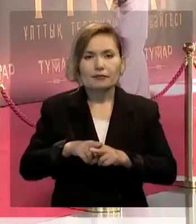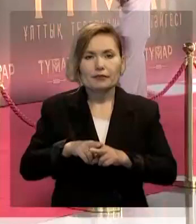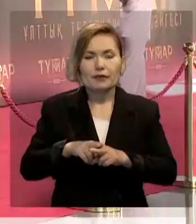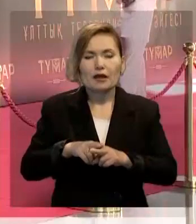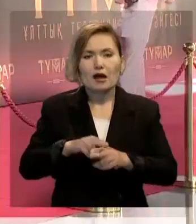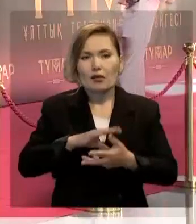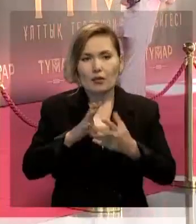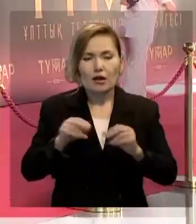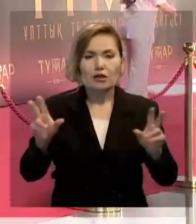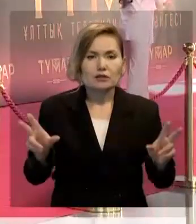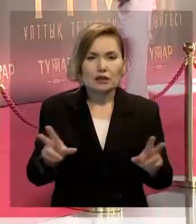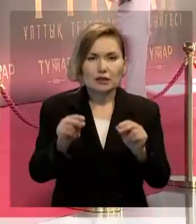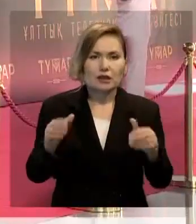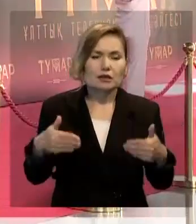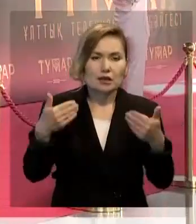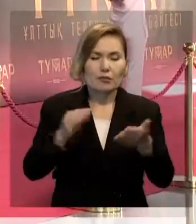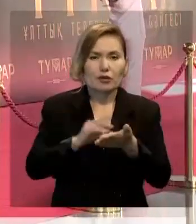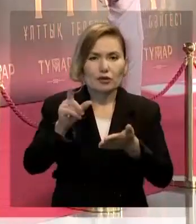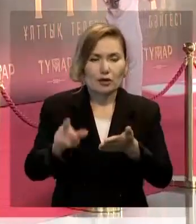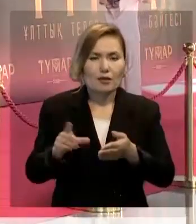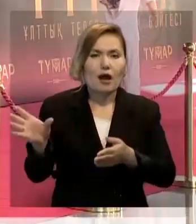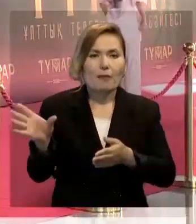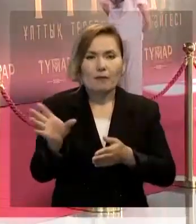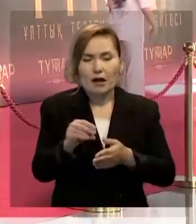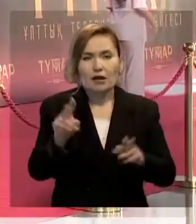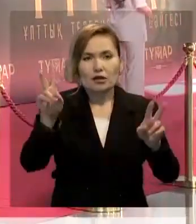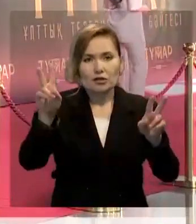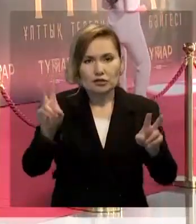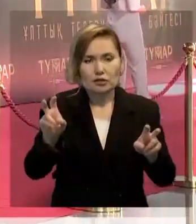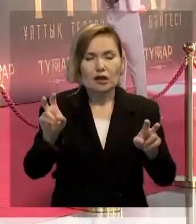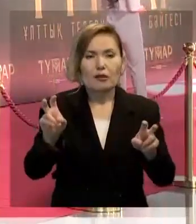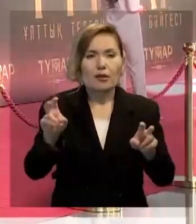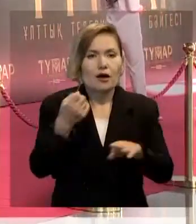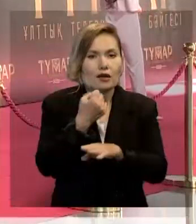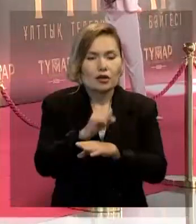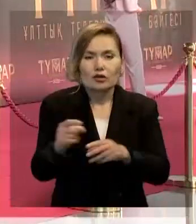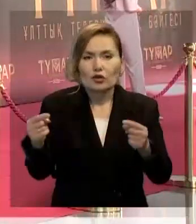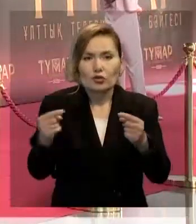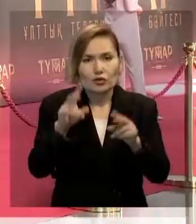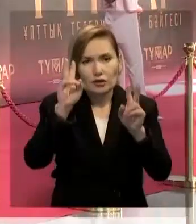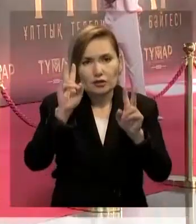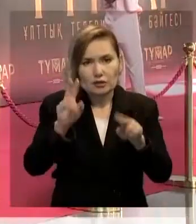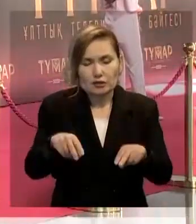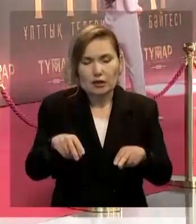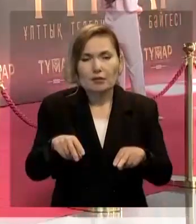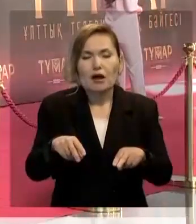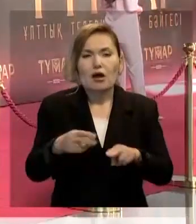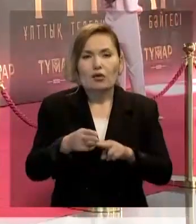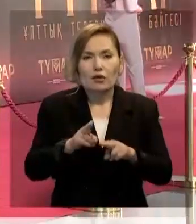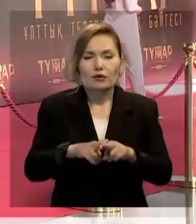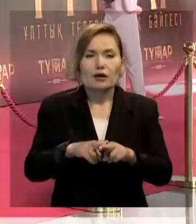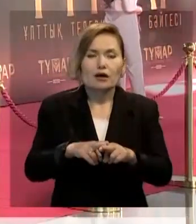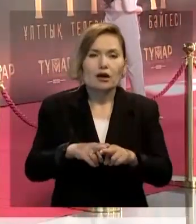Олардың барлығынан сәттілік серік болсын дейміз. Әзірге барлық аталым жеңімпазы анықталды деп айта алмаймын, бірақ тұғырға шығып үлгергендері бар.